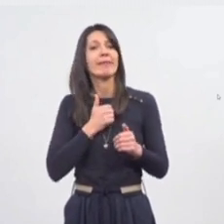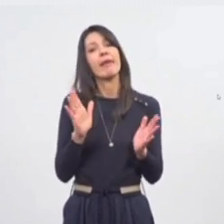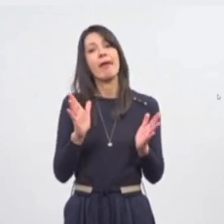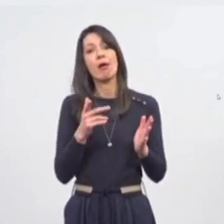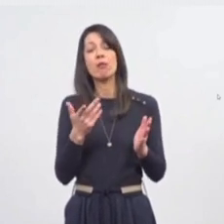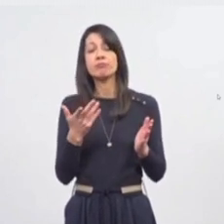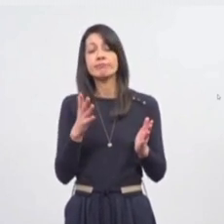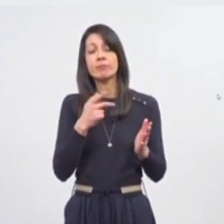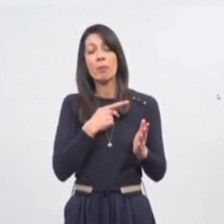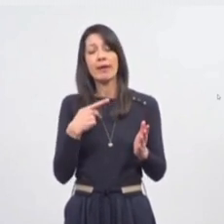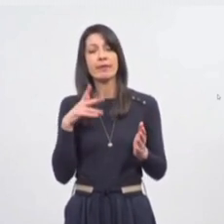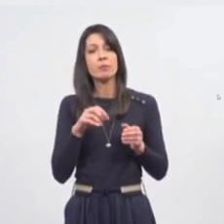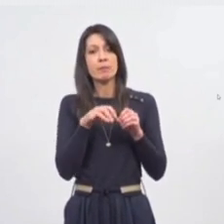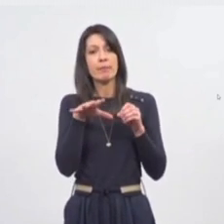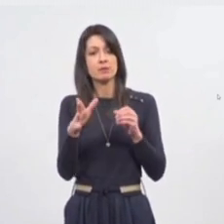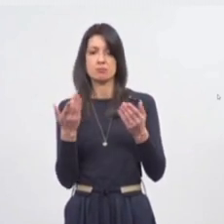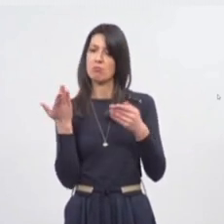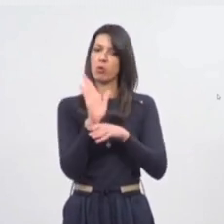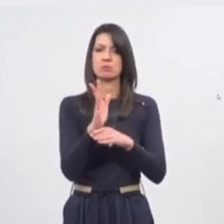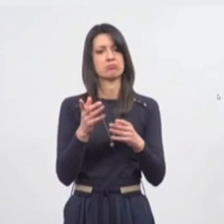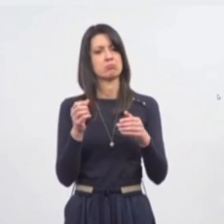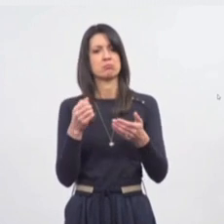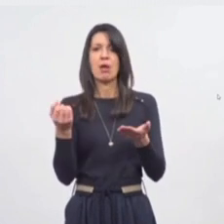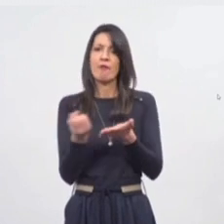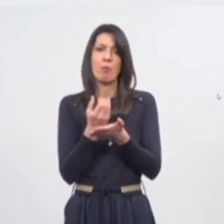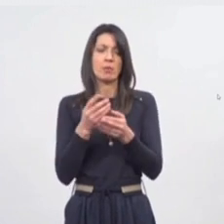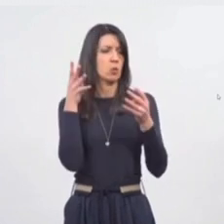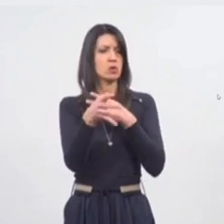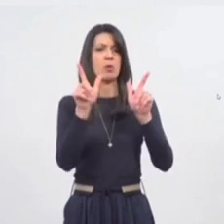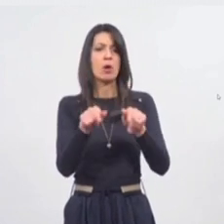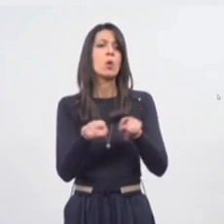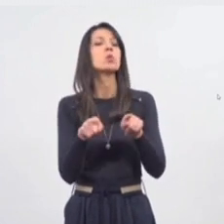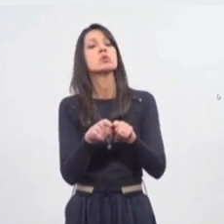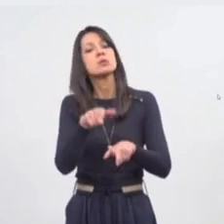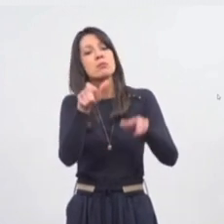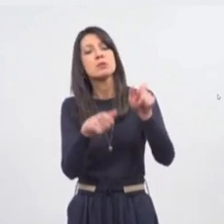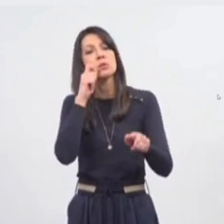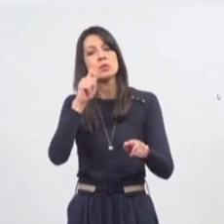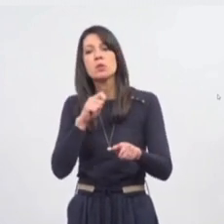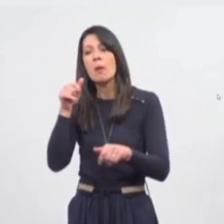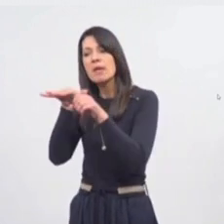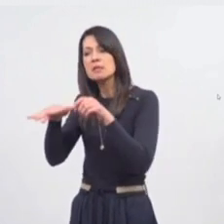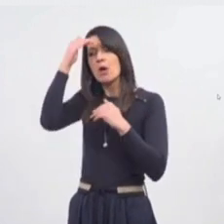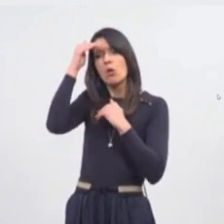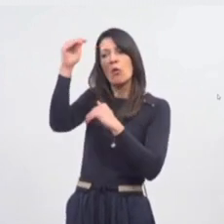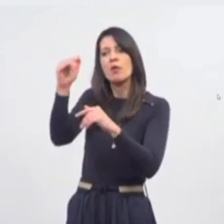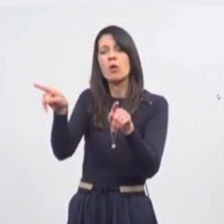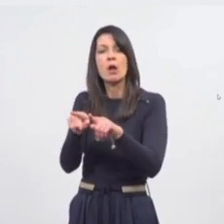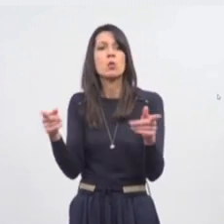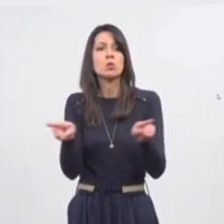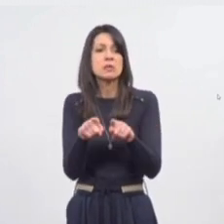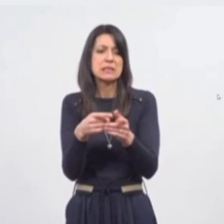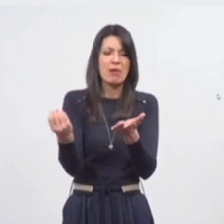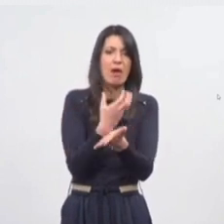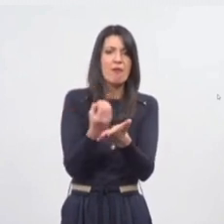de transparence. Pour restaurer la confiance des citoyens à l'égard des médias et lutter contre la désinformation,